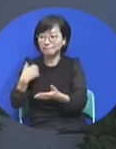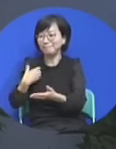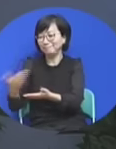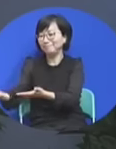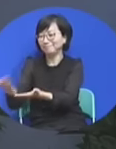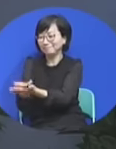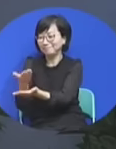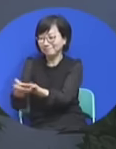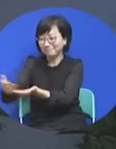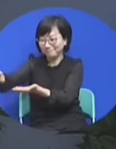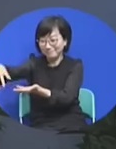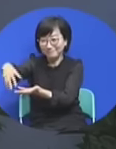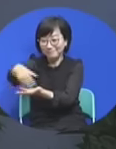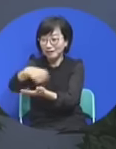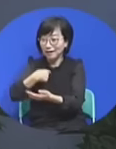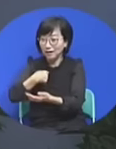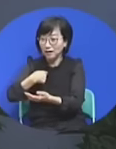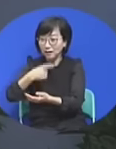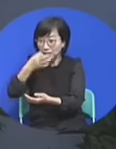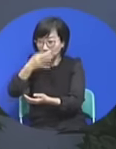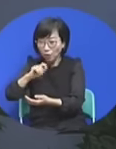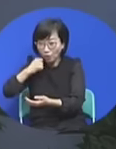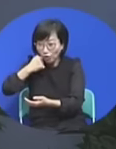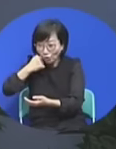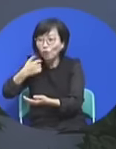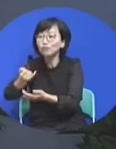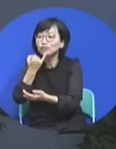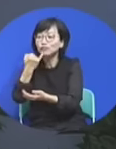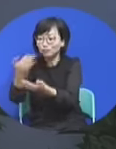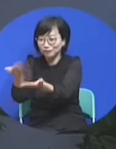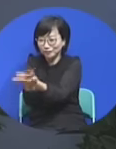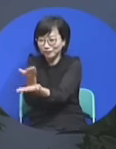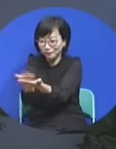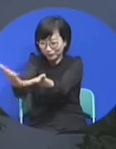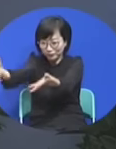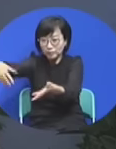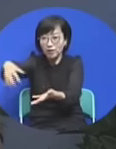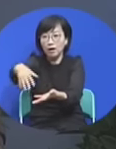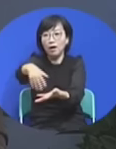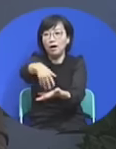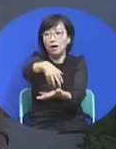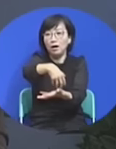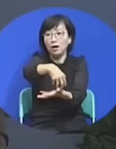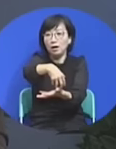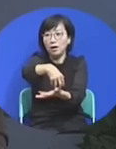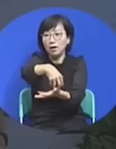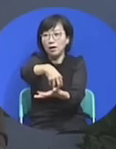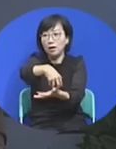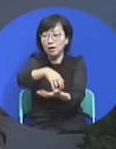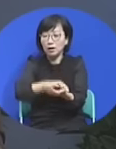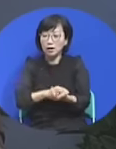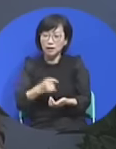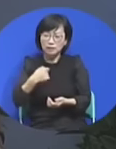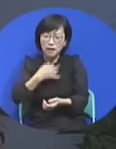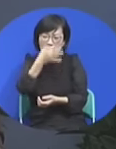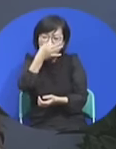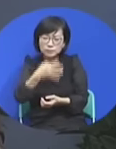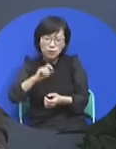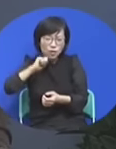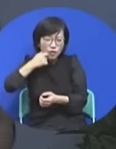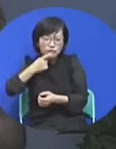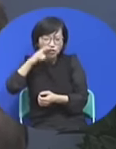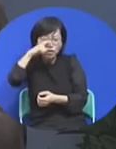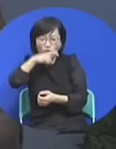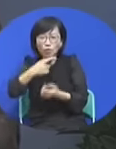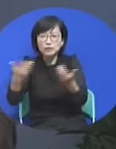한다. And that's what he said instead to that other person. I thank you because through all of this, I'm able to go to church. 사람들이 이분에 관심 가지셔요. And people began to take an interest in